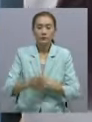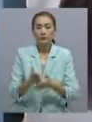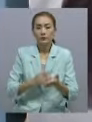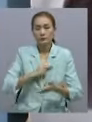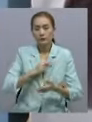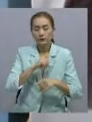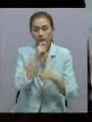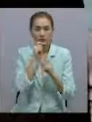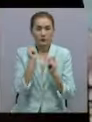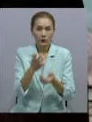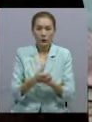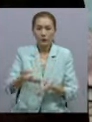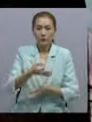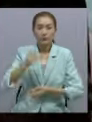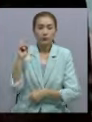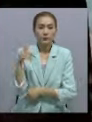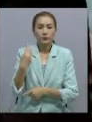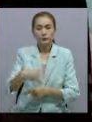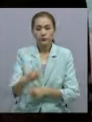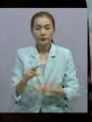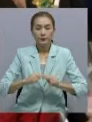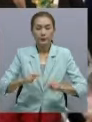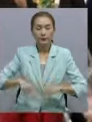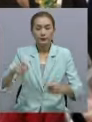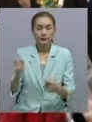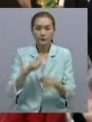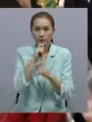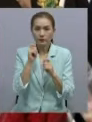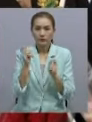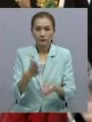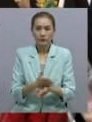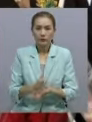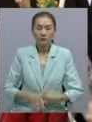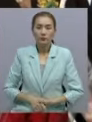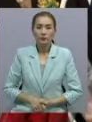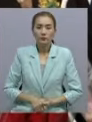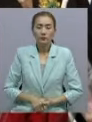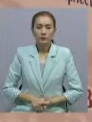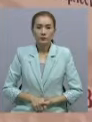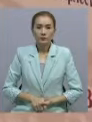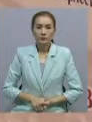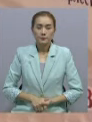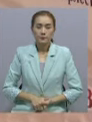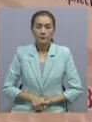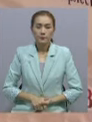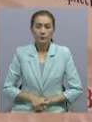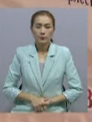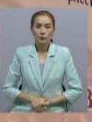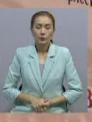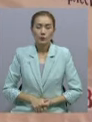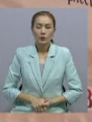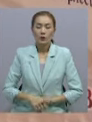үшін төсбелгісіне облыстың үздік 34 ұстазы лайықты деп танылып, салтанатты түрде табысталды. Комиссия